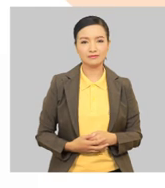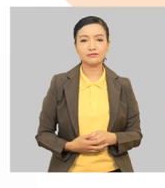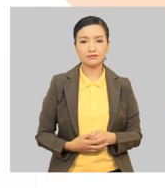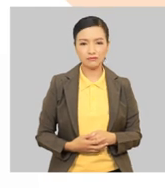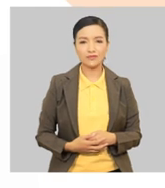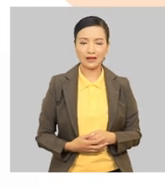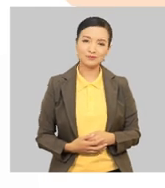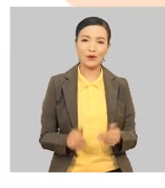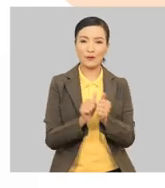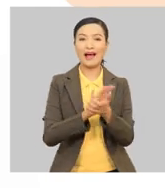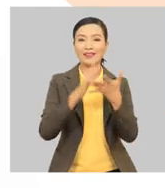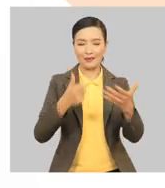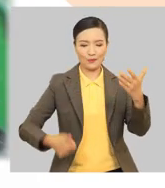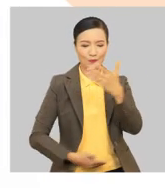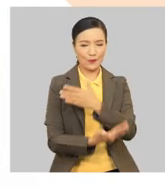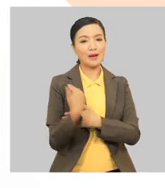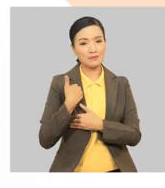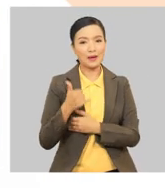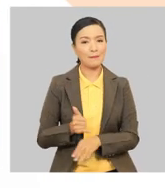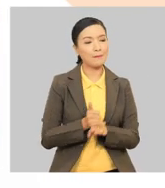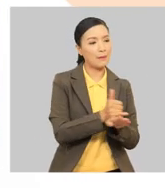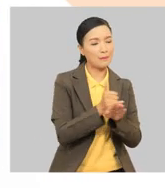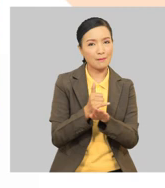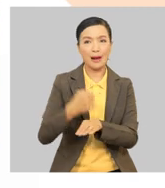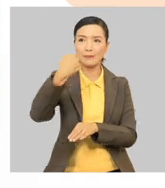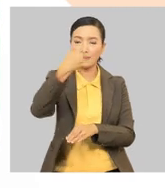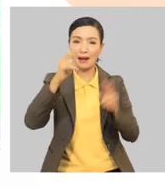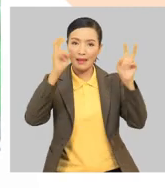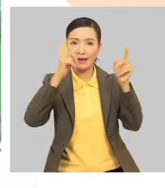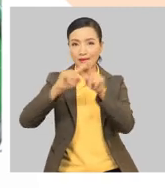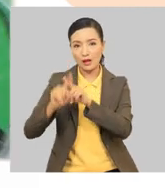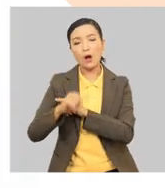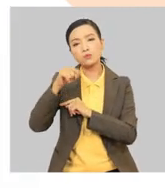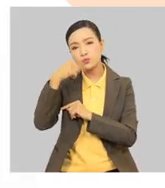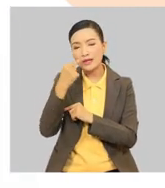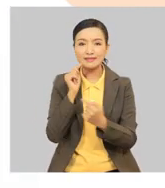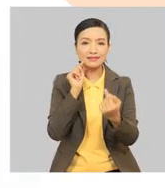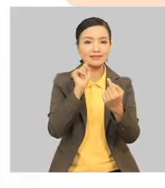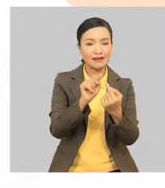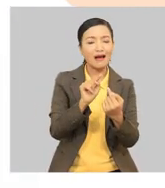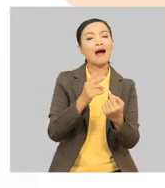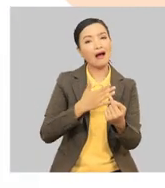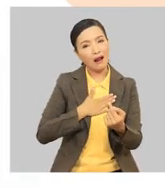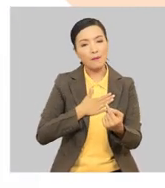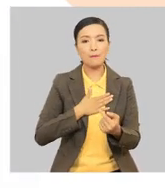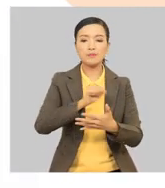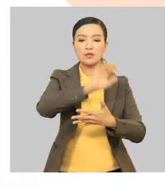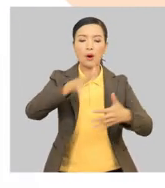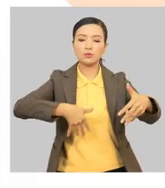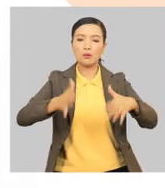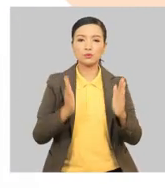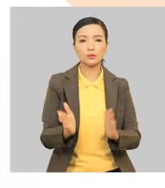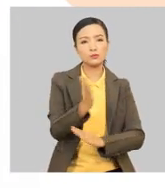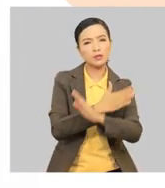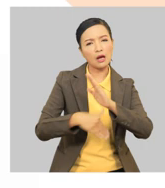ที่ประกวดเสร็จชมพู่ก็มีโอกาสได้ไปออกรายการต่างๆค่ะได้มีโอกาสได้พูดถึงสิ่งที่พี่น้องคนพิการต้